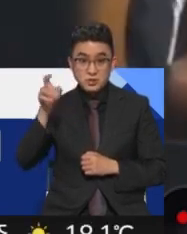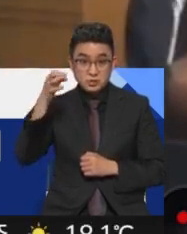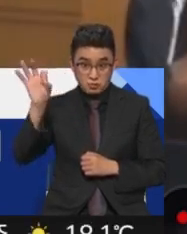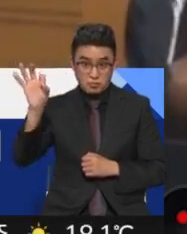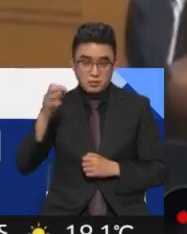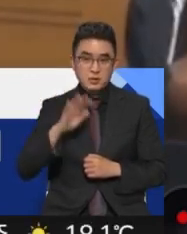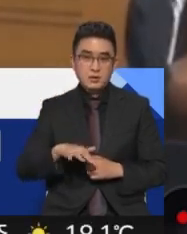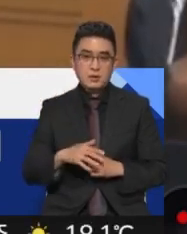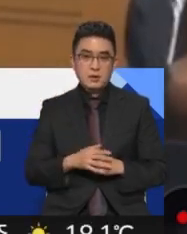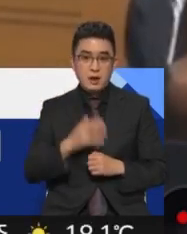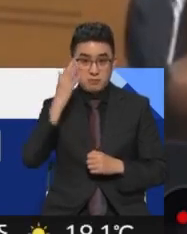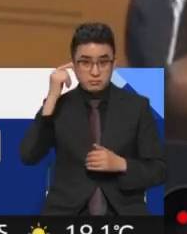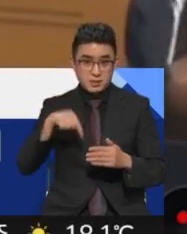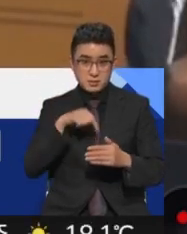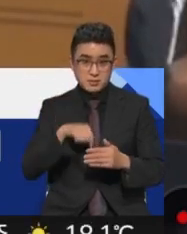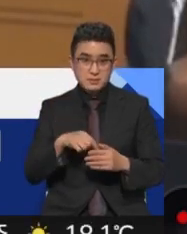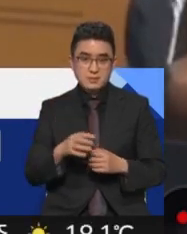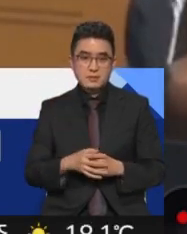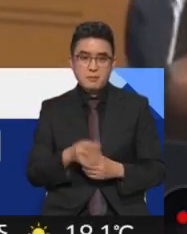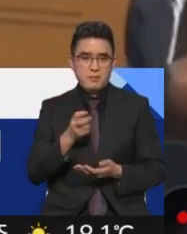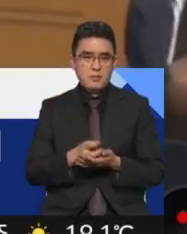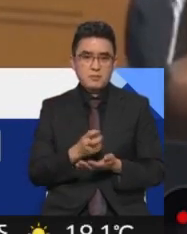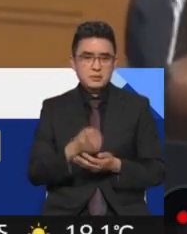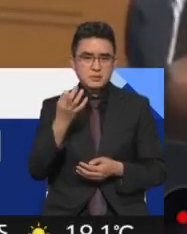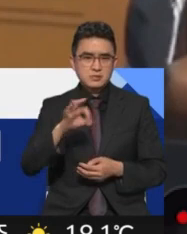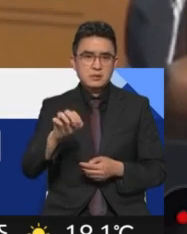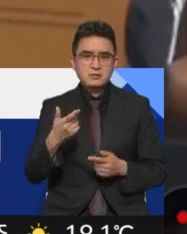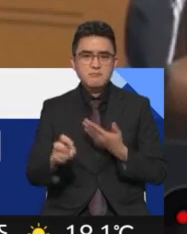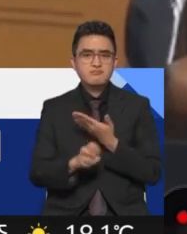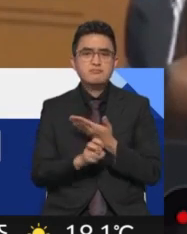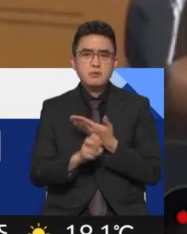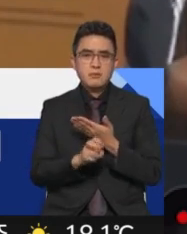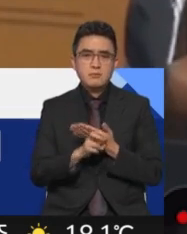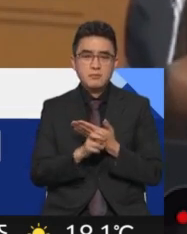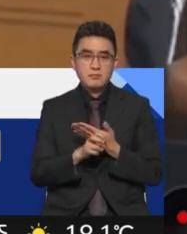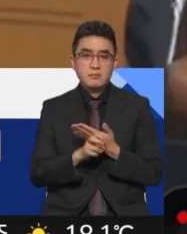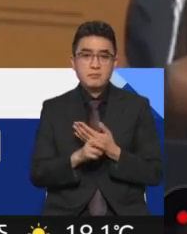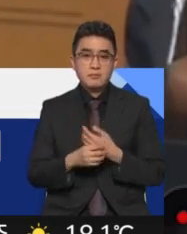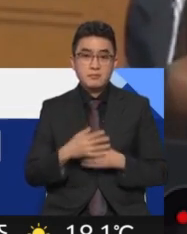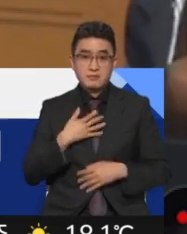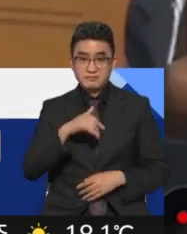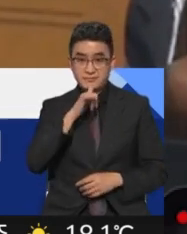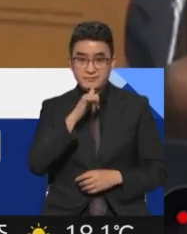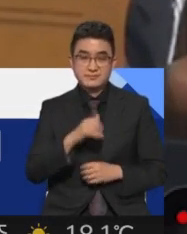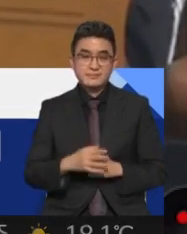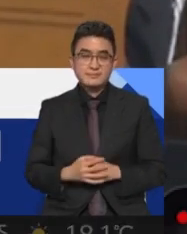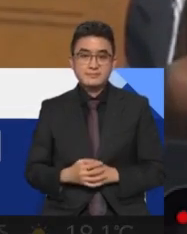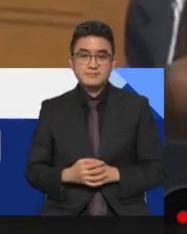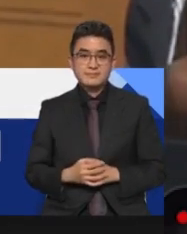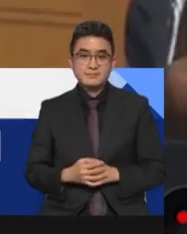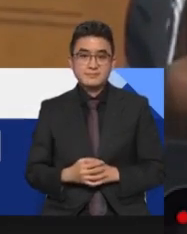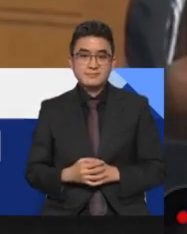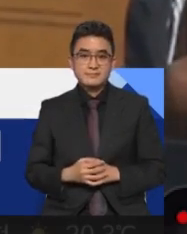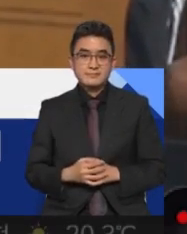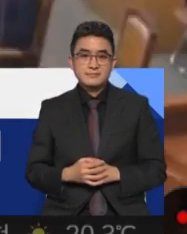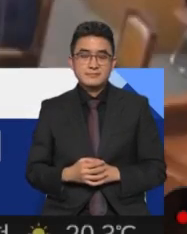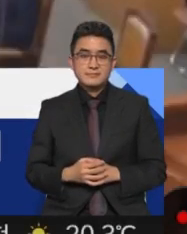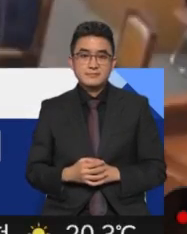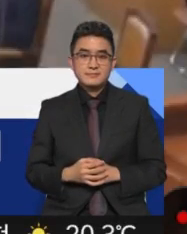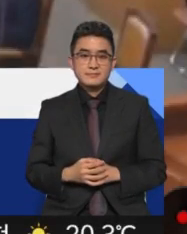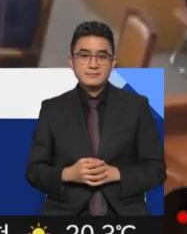아직 우리나라는 그 법으로서 인정이 되지 않고 불법인 것으로 그렇게 저는 알고